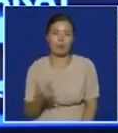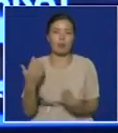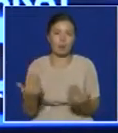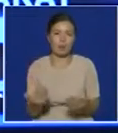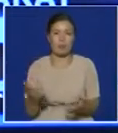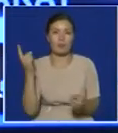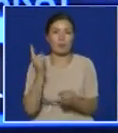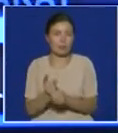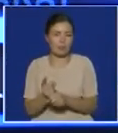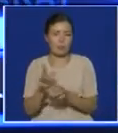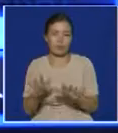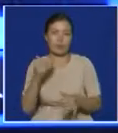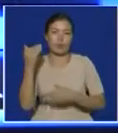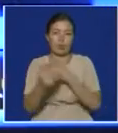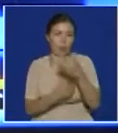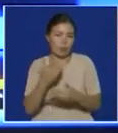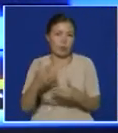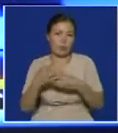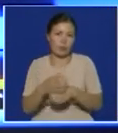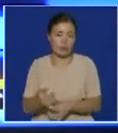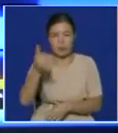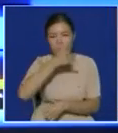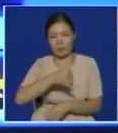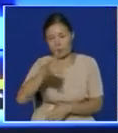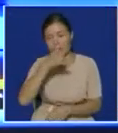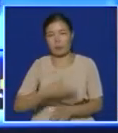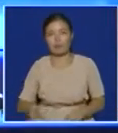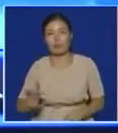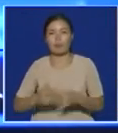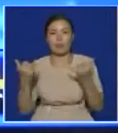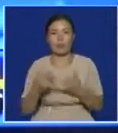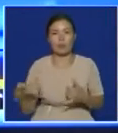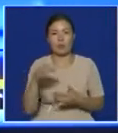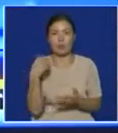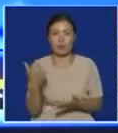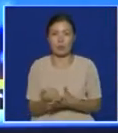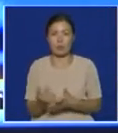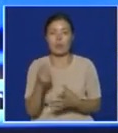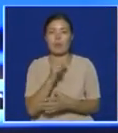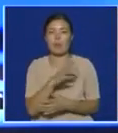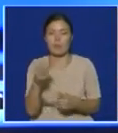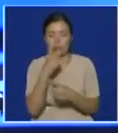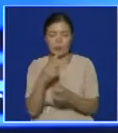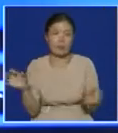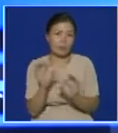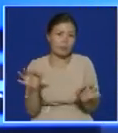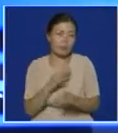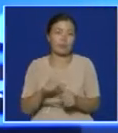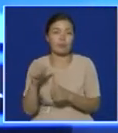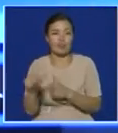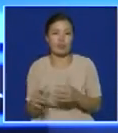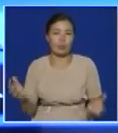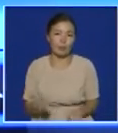Маңғыстаулықтардың тыйым салынған жерге шомылу дерегі азаймай тұр. Бұл туралы бүгінгі облыстық әкімдікте өткен аппараттық жиында айтылды. Бұдан бөлек